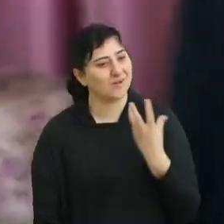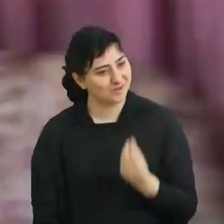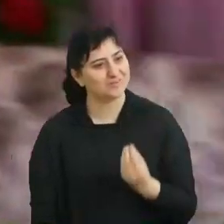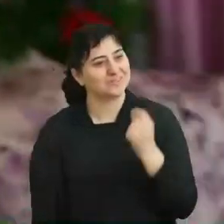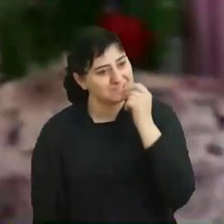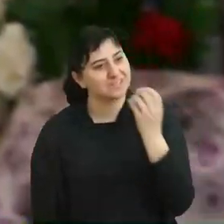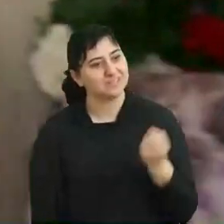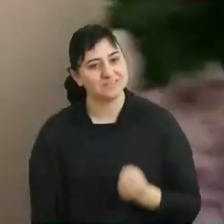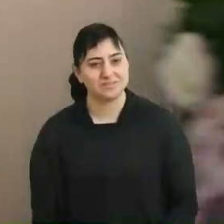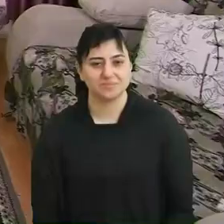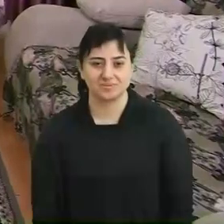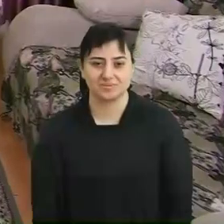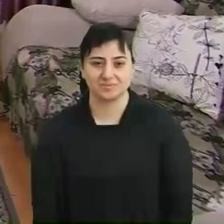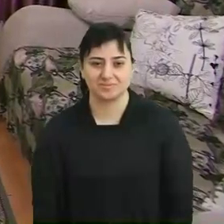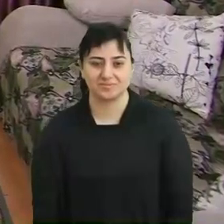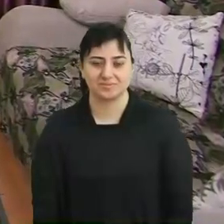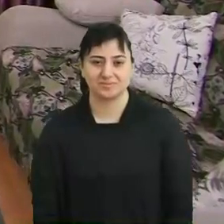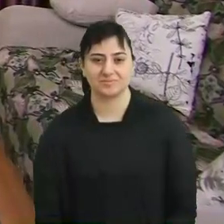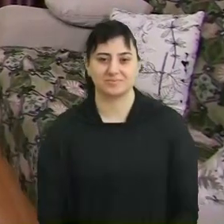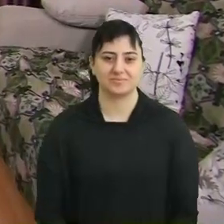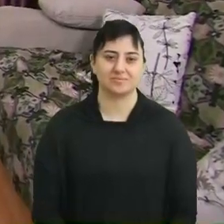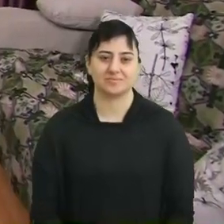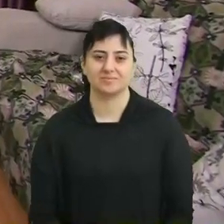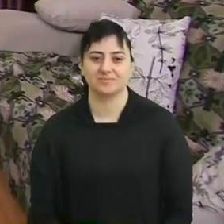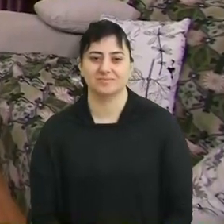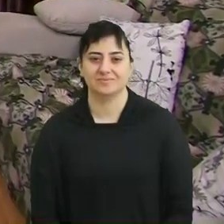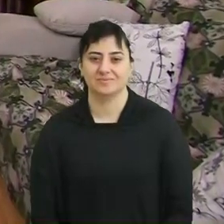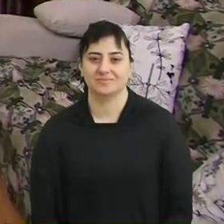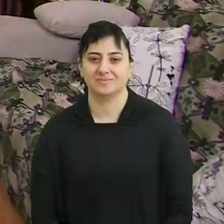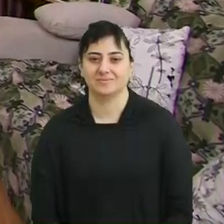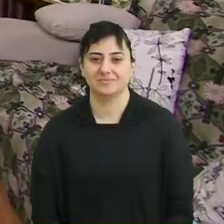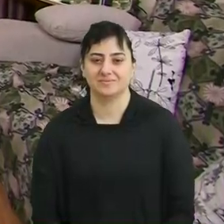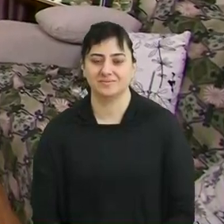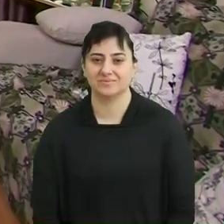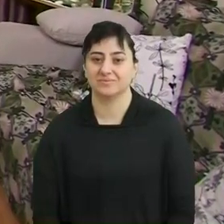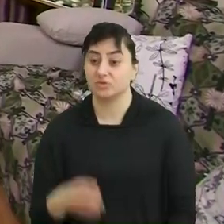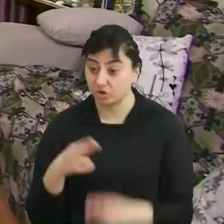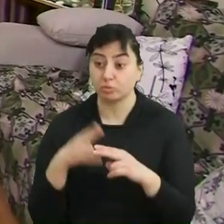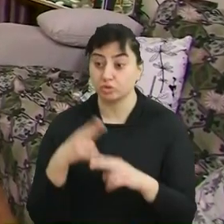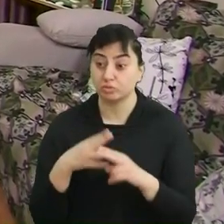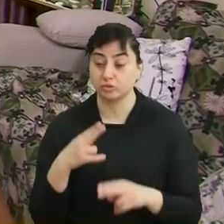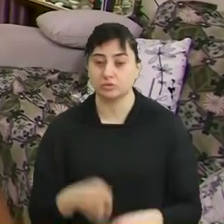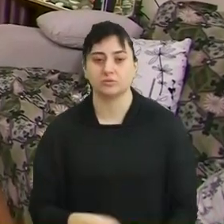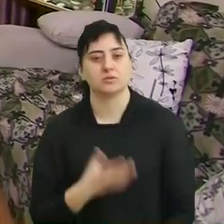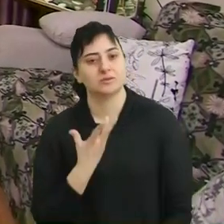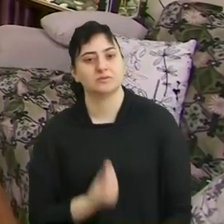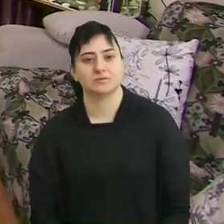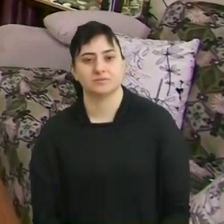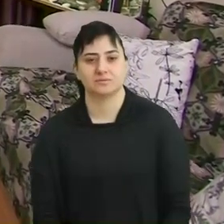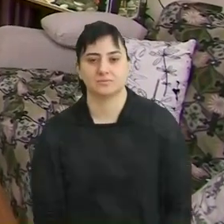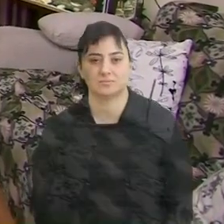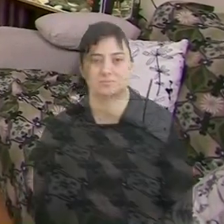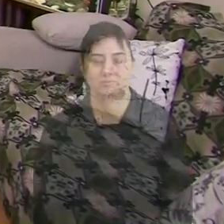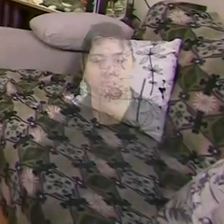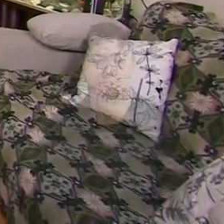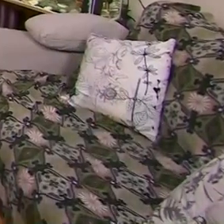dayıcığım, şiddet çiğneyeceğim. Junior kırmızı kapşonlu mavi montuyla ayakkabılarını giyiyor. Hadi lan çabuk ol ama, çabuk ol.